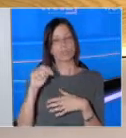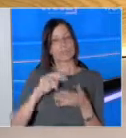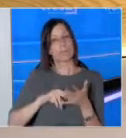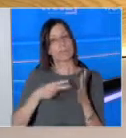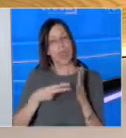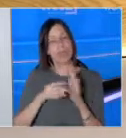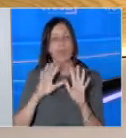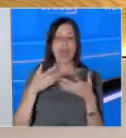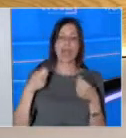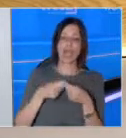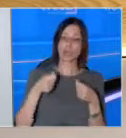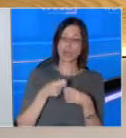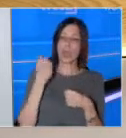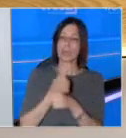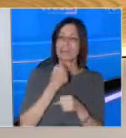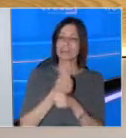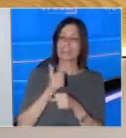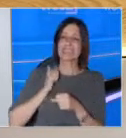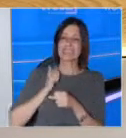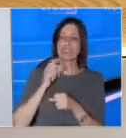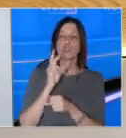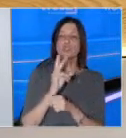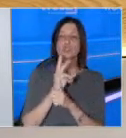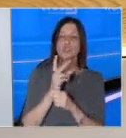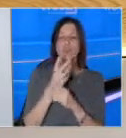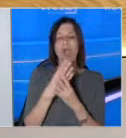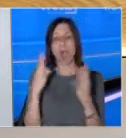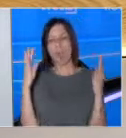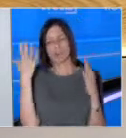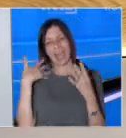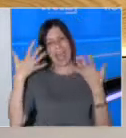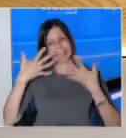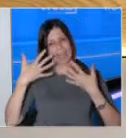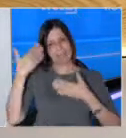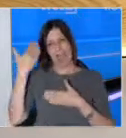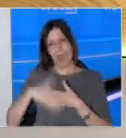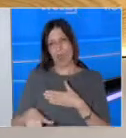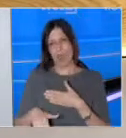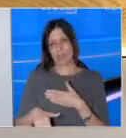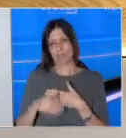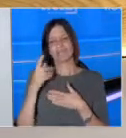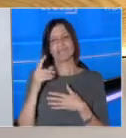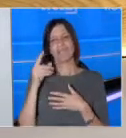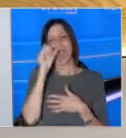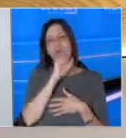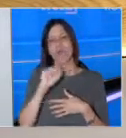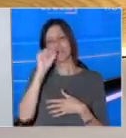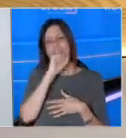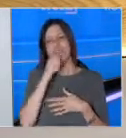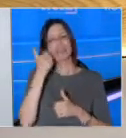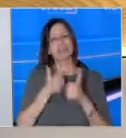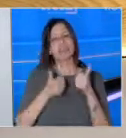שאולי קשורים למבצע הצבאי שומר חומות שהיה בעשרה ימים האחרונים. האירוויזיון,